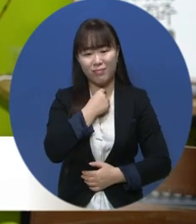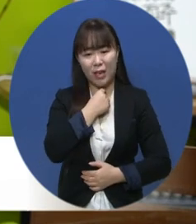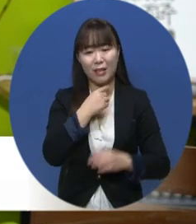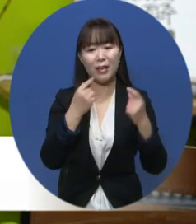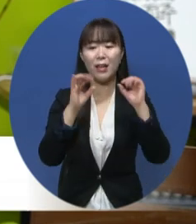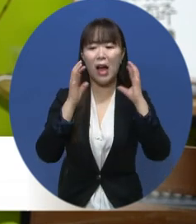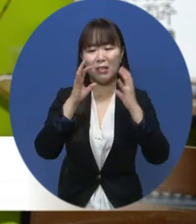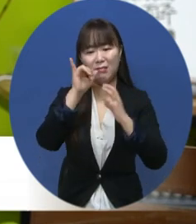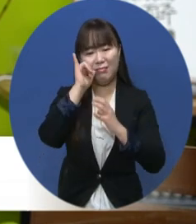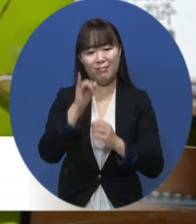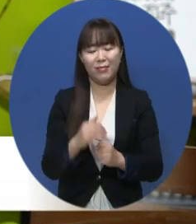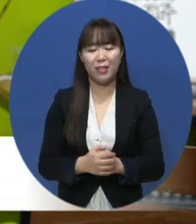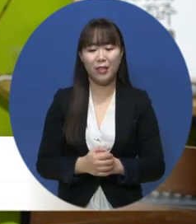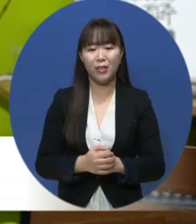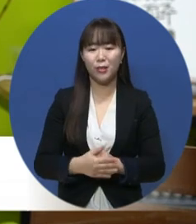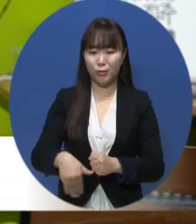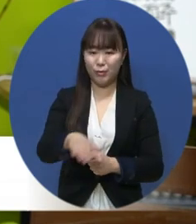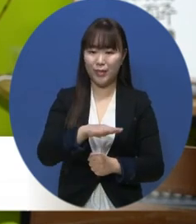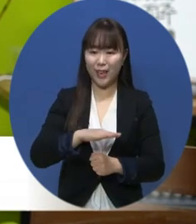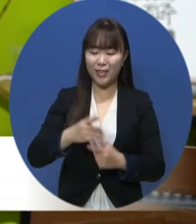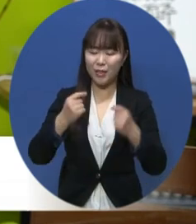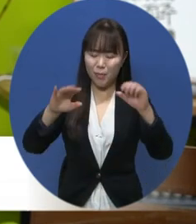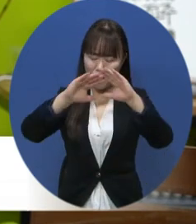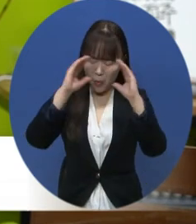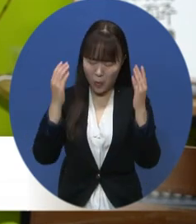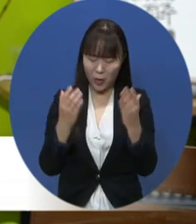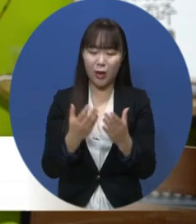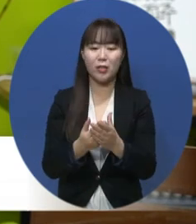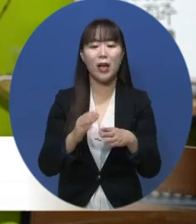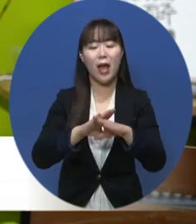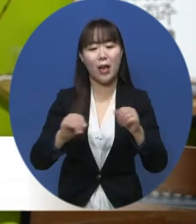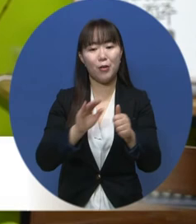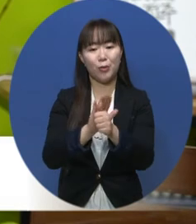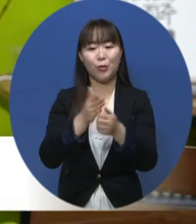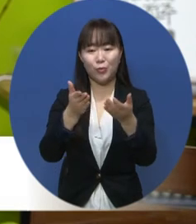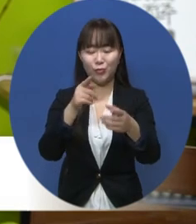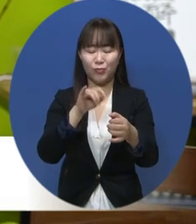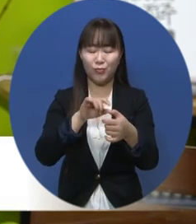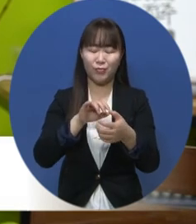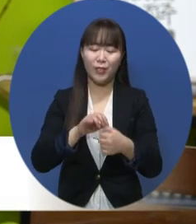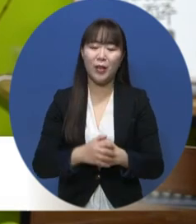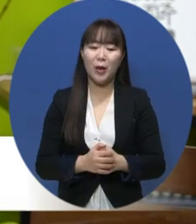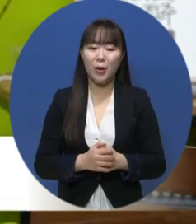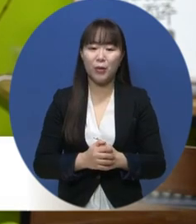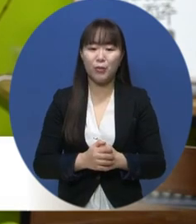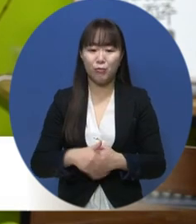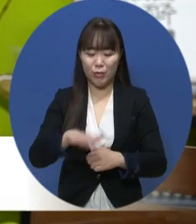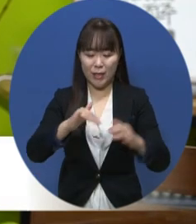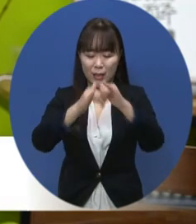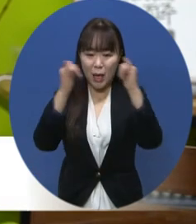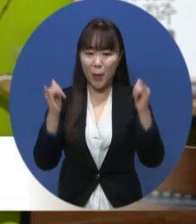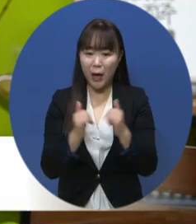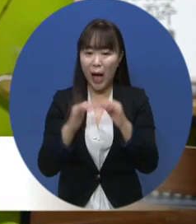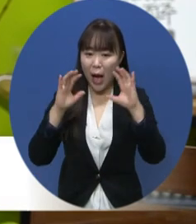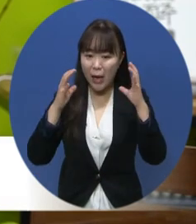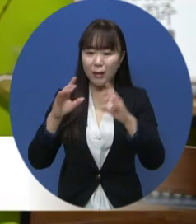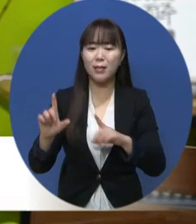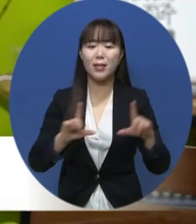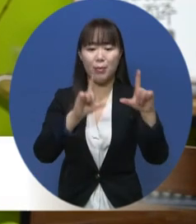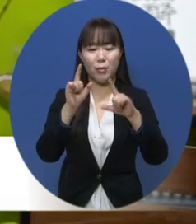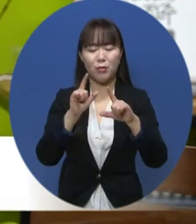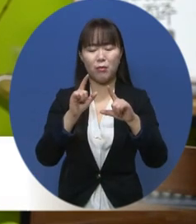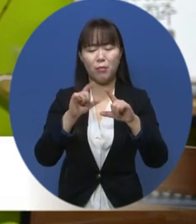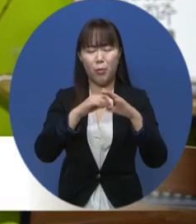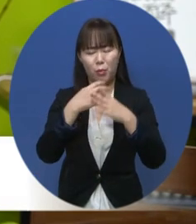이런 아이들도 있습니다. 그래서 저희가 그 모든 것들을 다 해결을 해주고 있습니다. 저는 우리 사회가 우리 아이들의 삶을